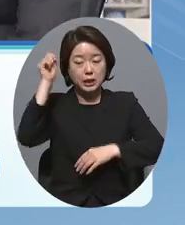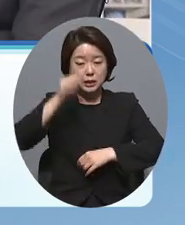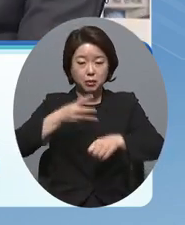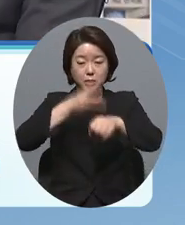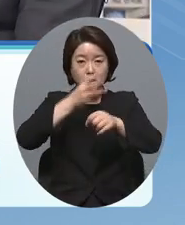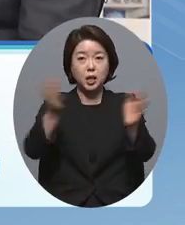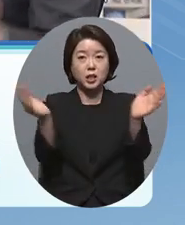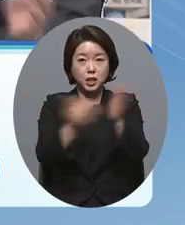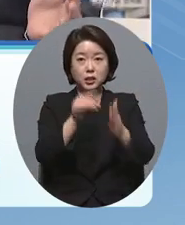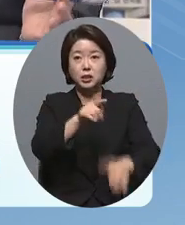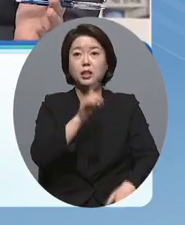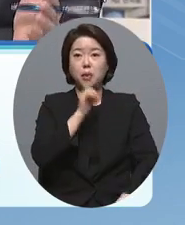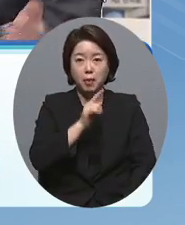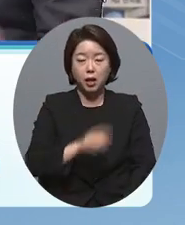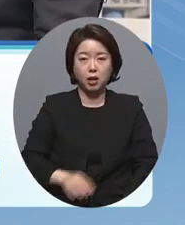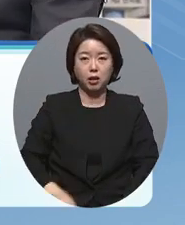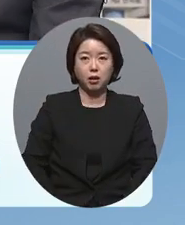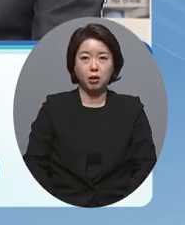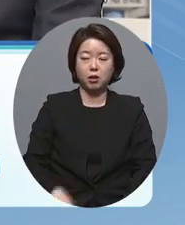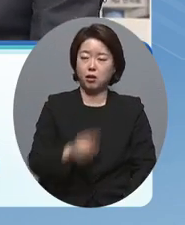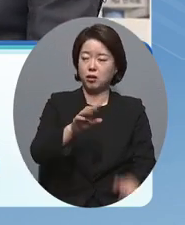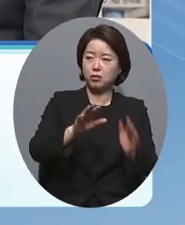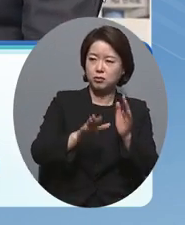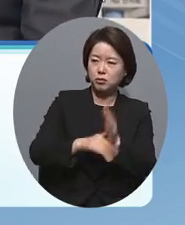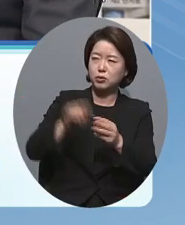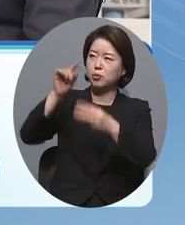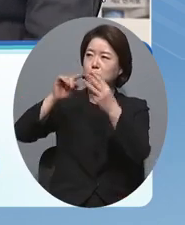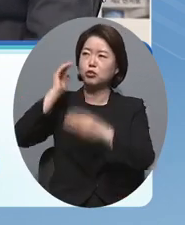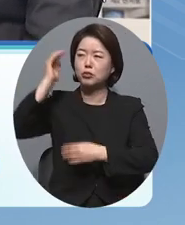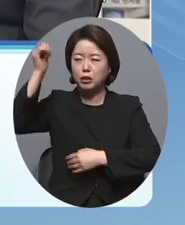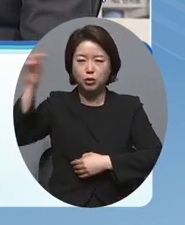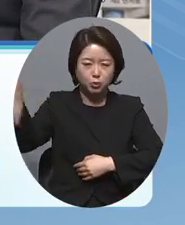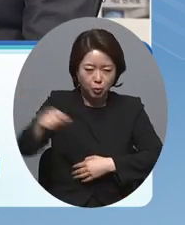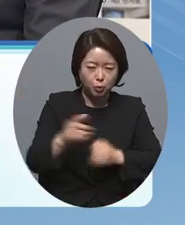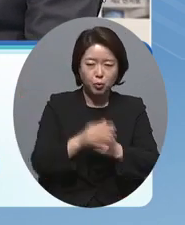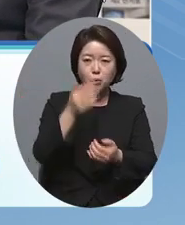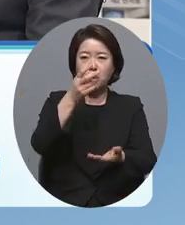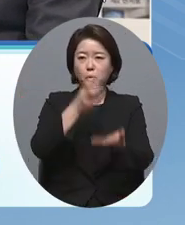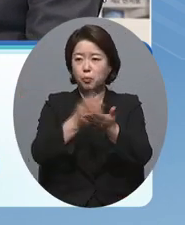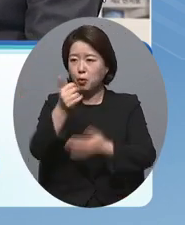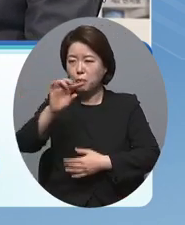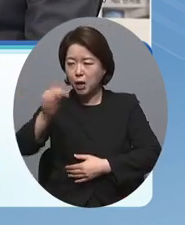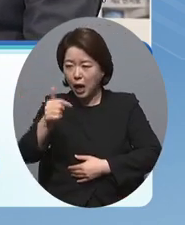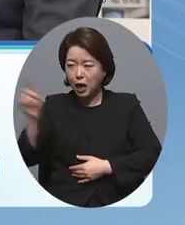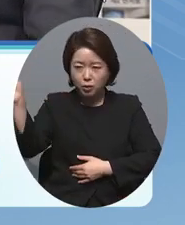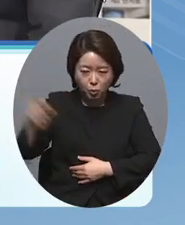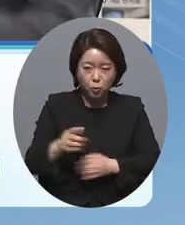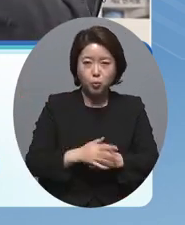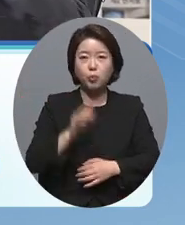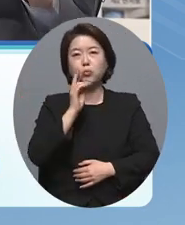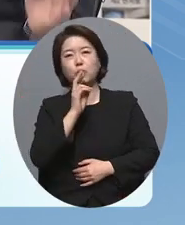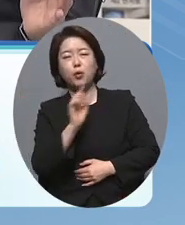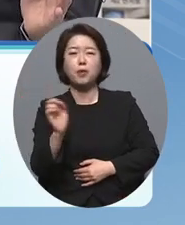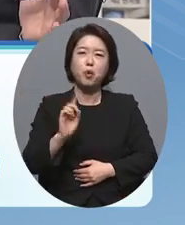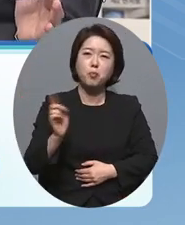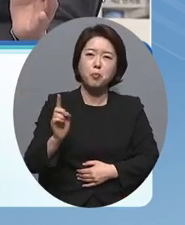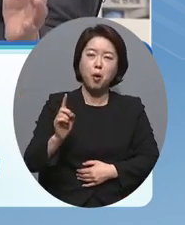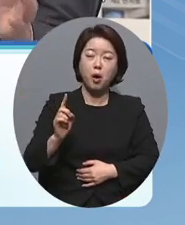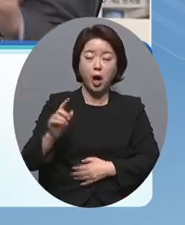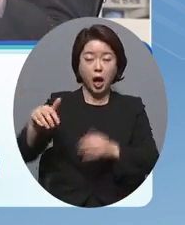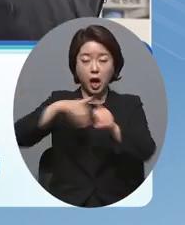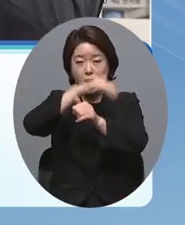얘기를 하거든요. 그때 이제 뭐 윤석열 대통령도 오고 한동훈 법무부 장관도 오고 그래서 무슨 노래를 불렀고 그 안에